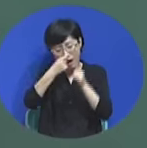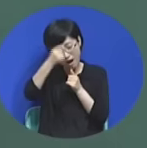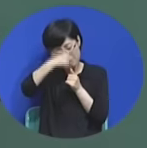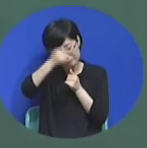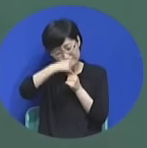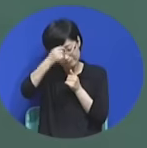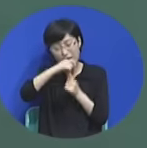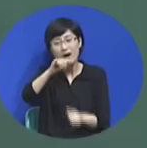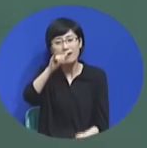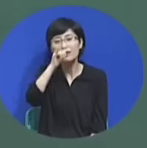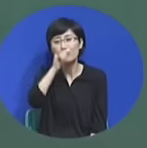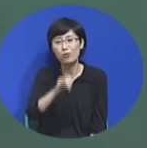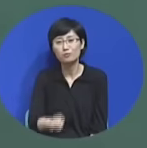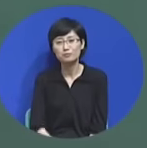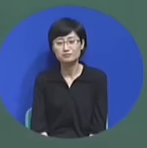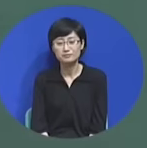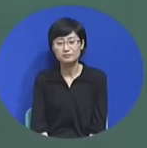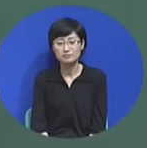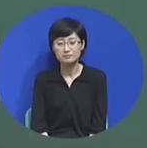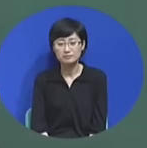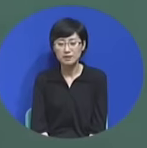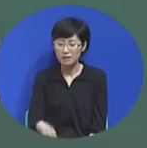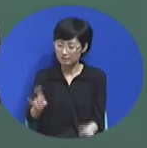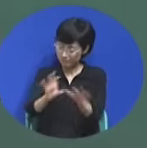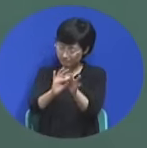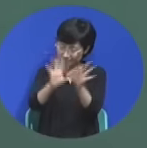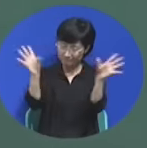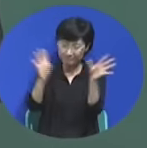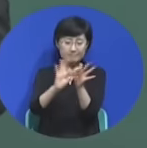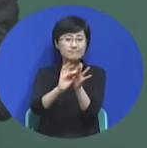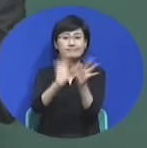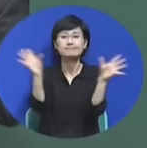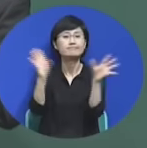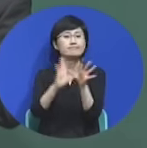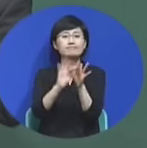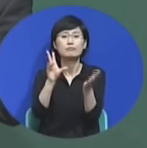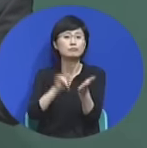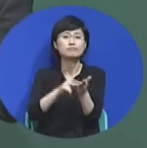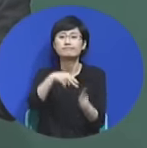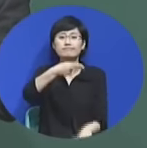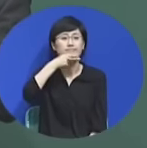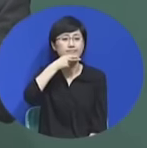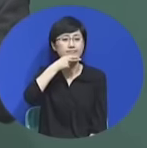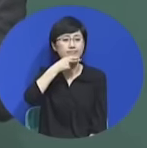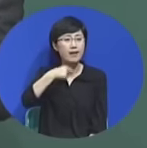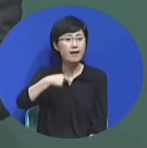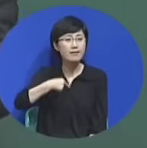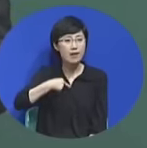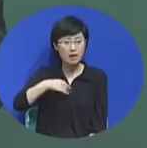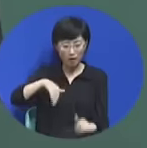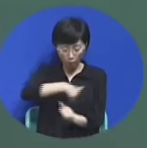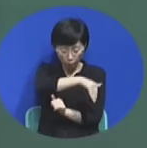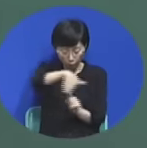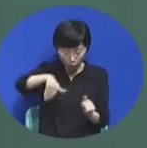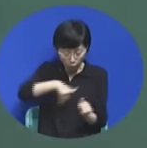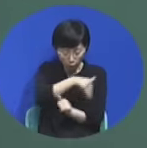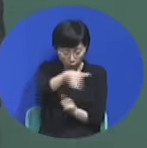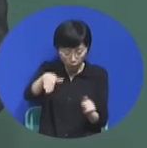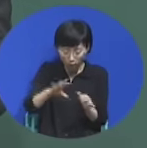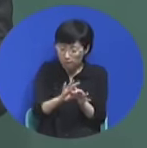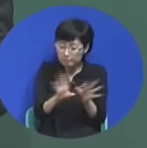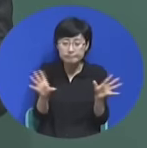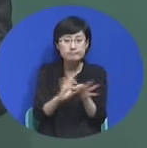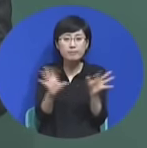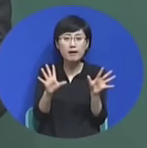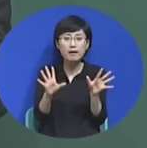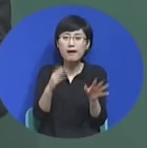있고 也会受到苦难和逼迫 그거 문제 되는 게 아니야 但这一切不成为问题 내가 어떤 형편에 있든지 내가